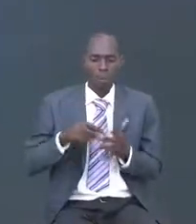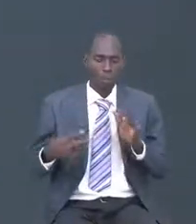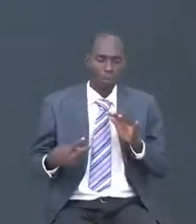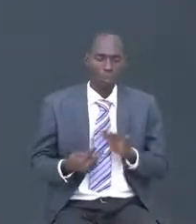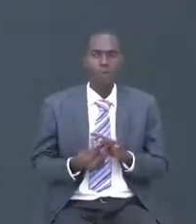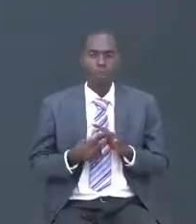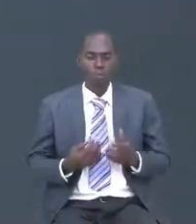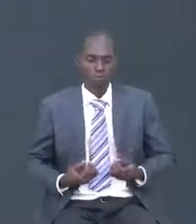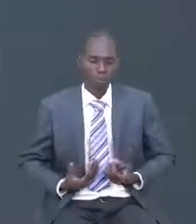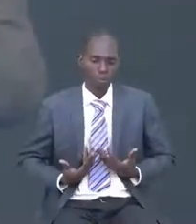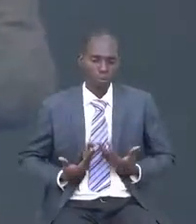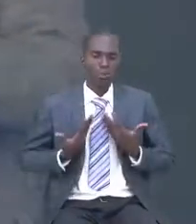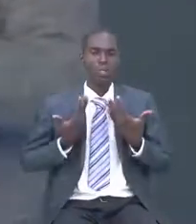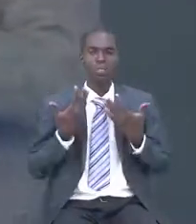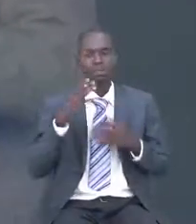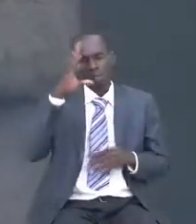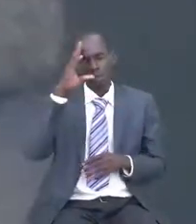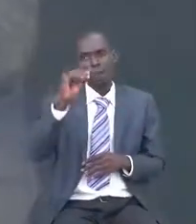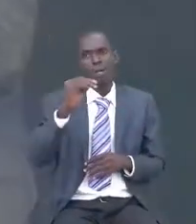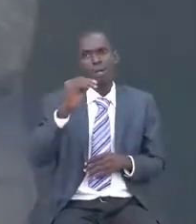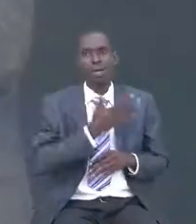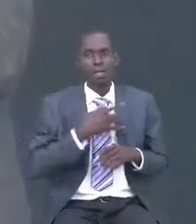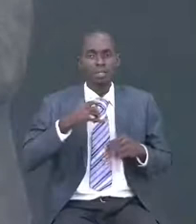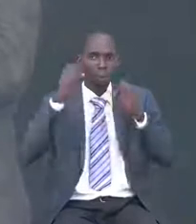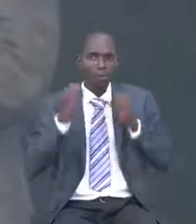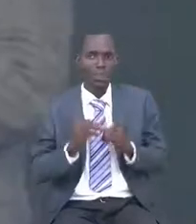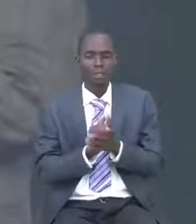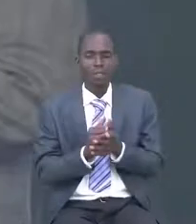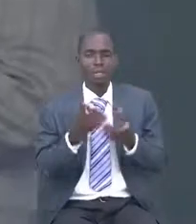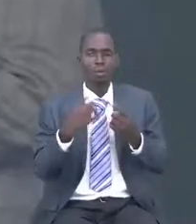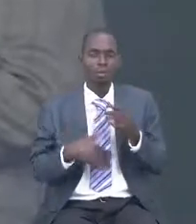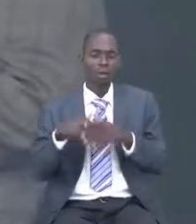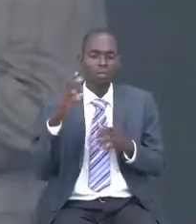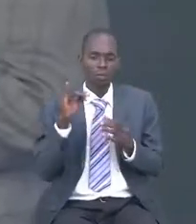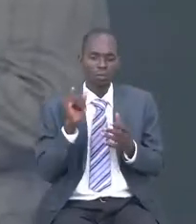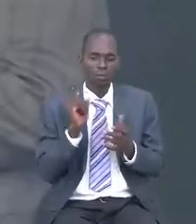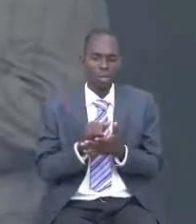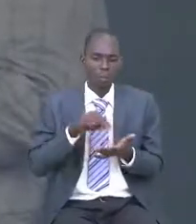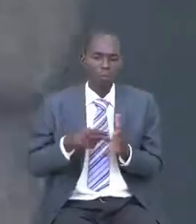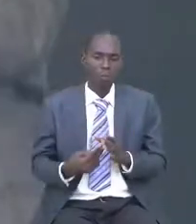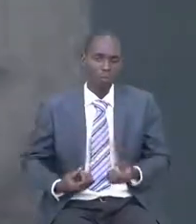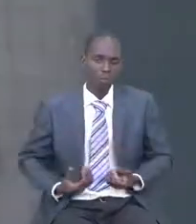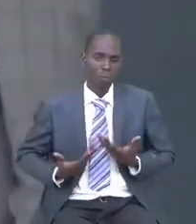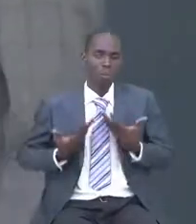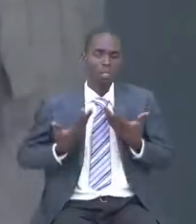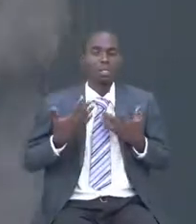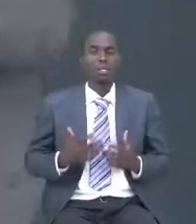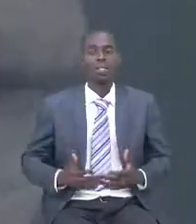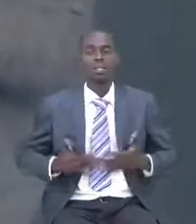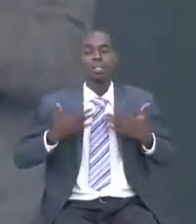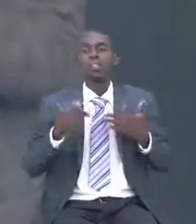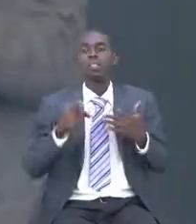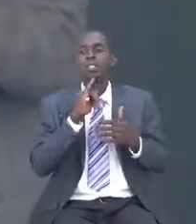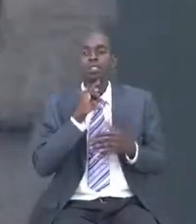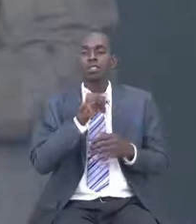un but, et la puissance qui vient de cette vie motivée par le but, et il est